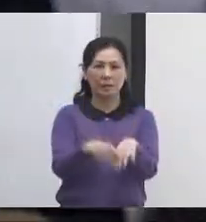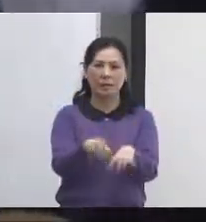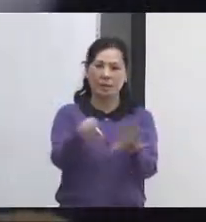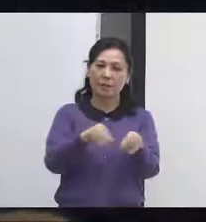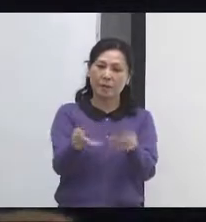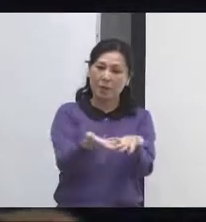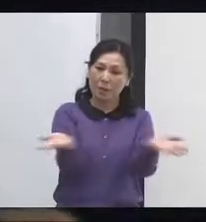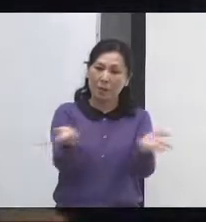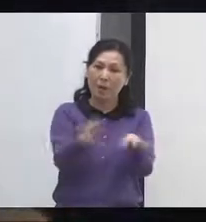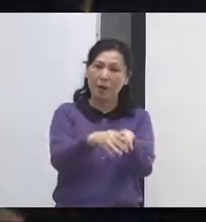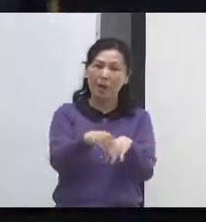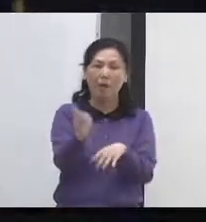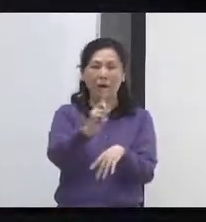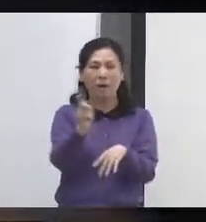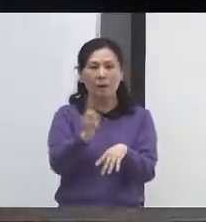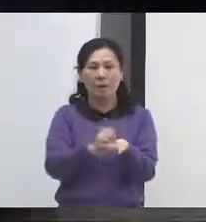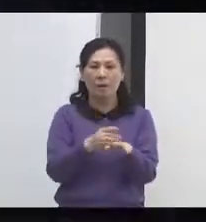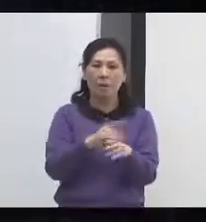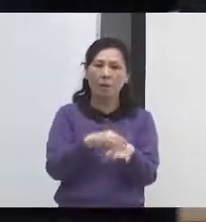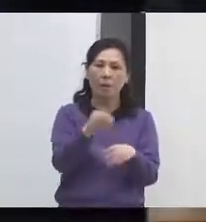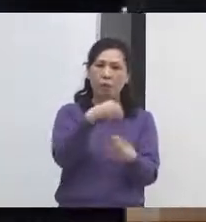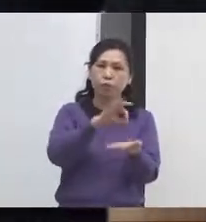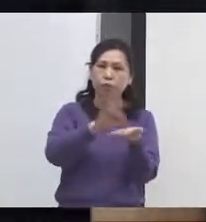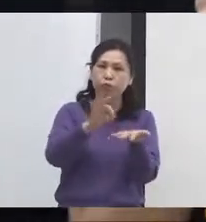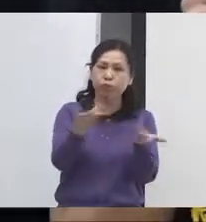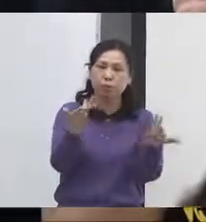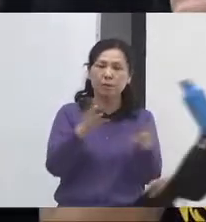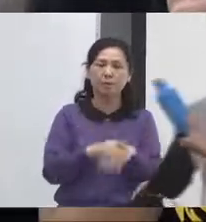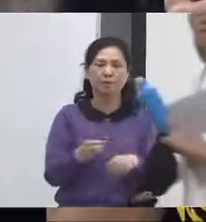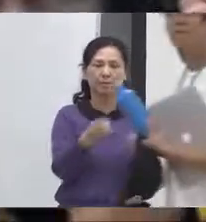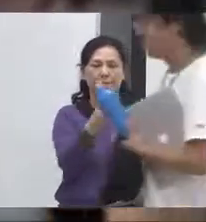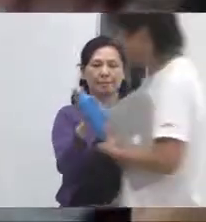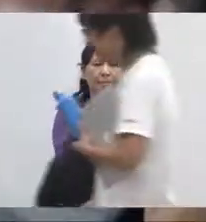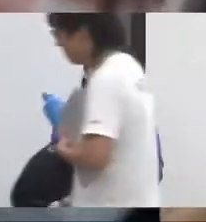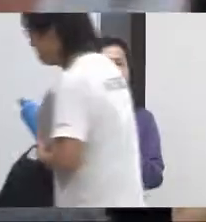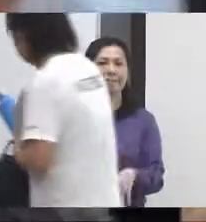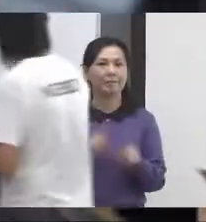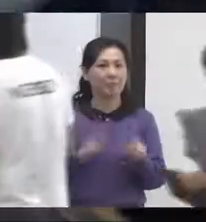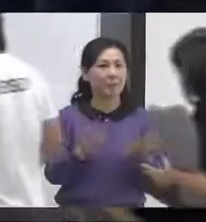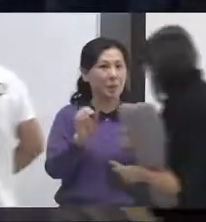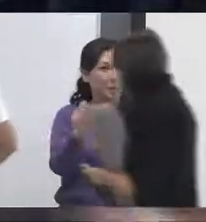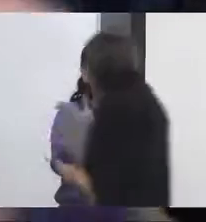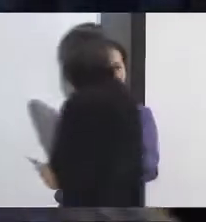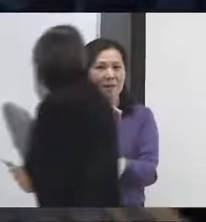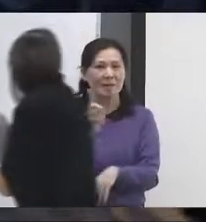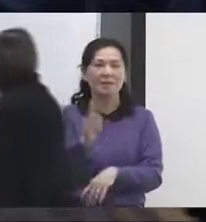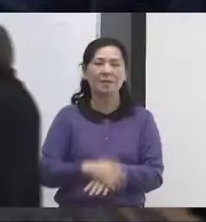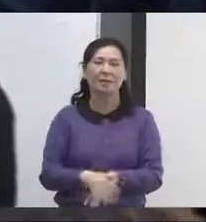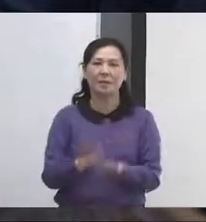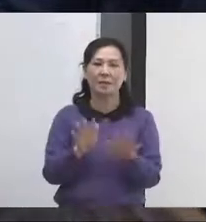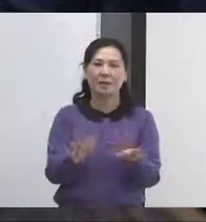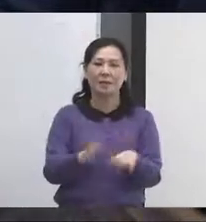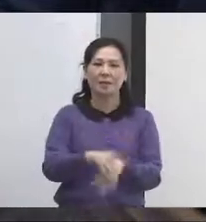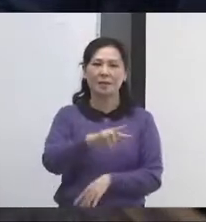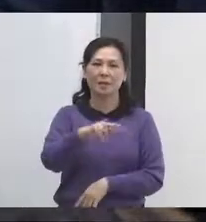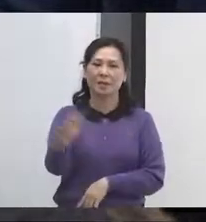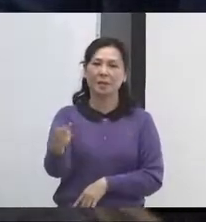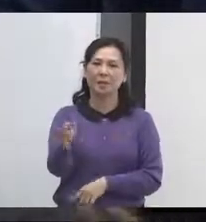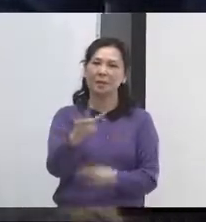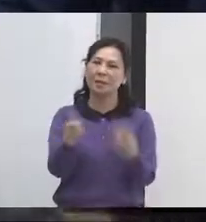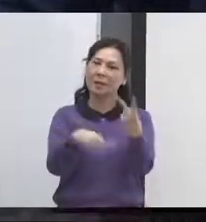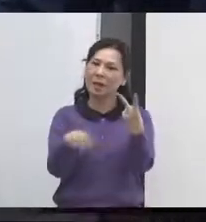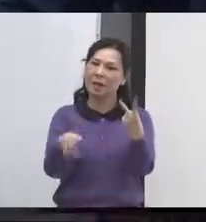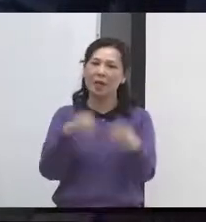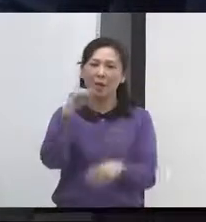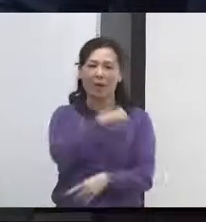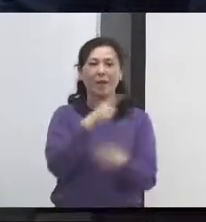放以后，那要怎么样去做资料运用的一些讨论。那今天非常不一样的地方是说，今天其实接下来两位讲者虽然都是台湾